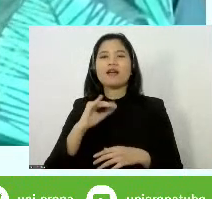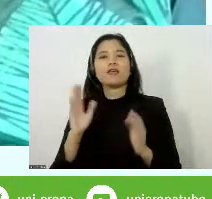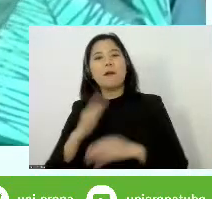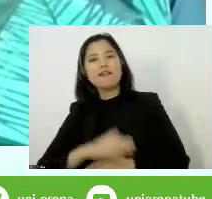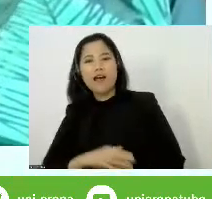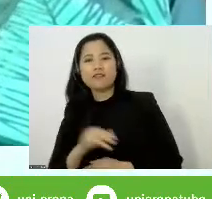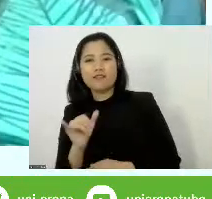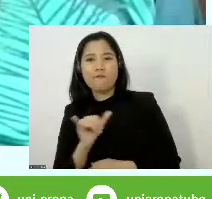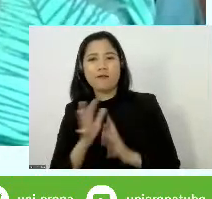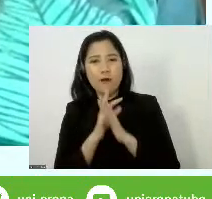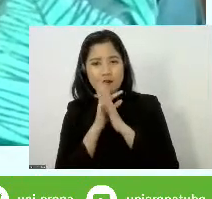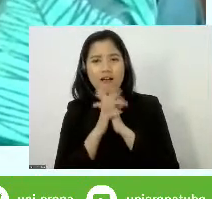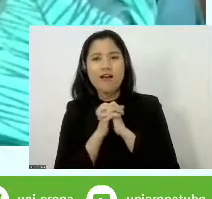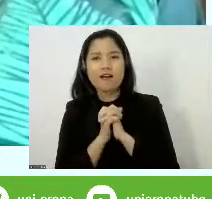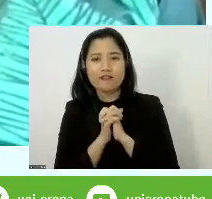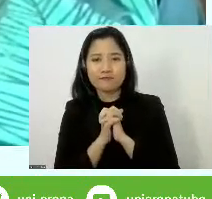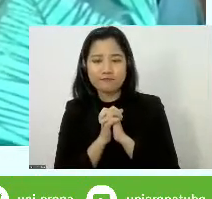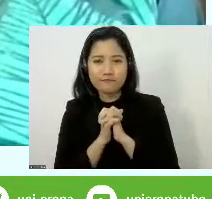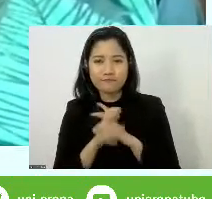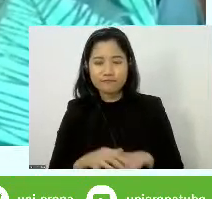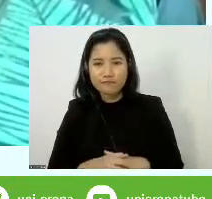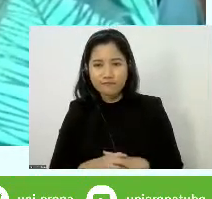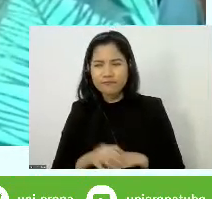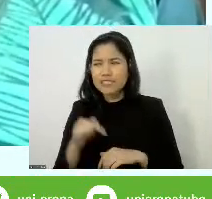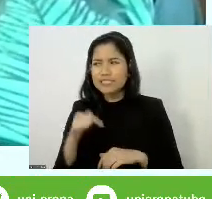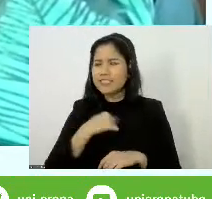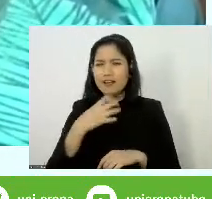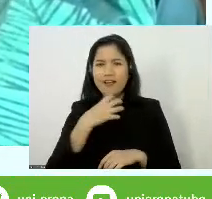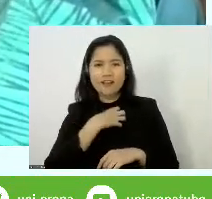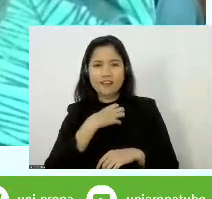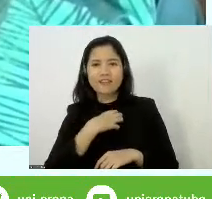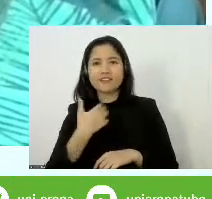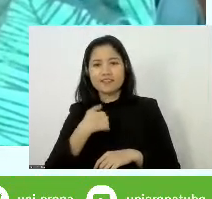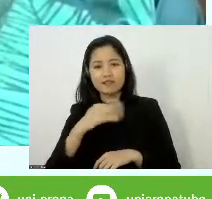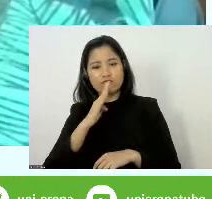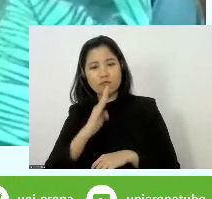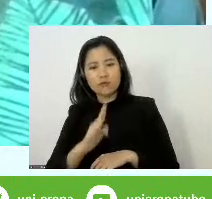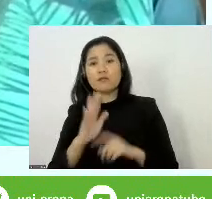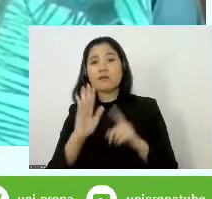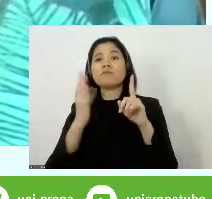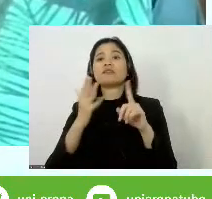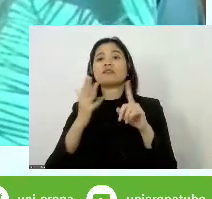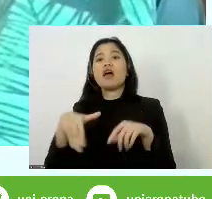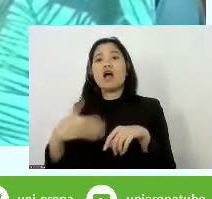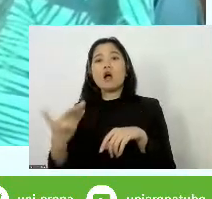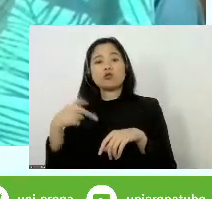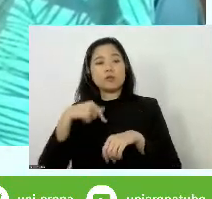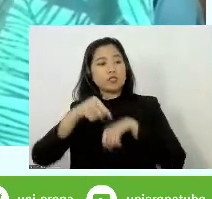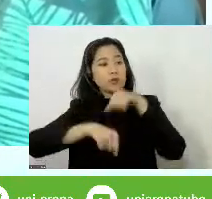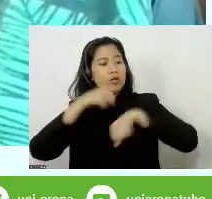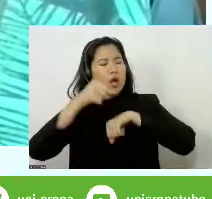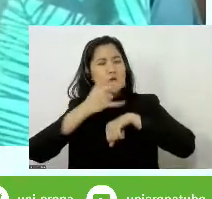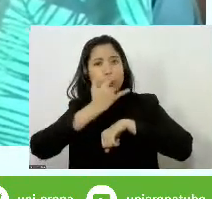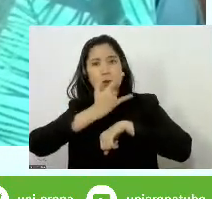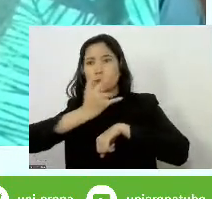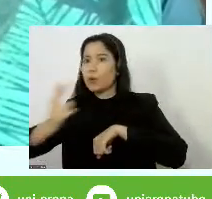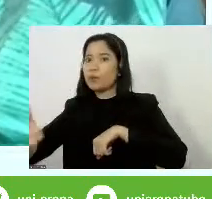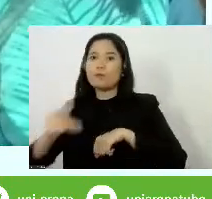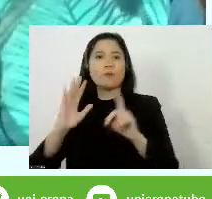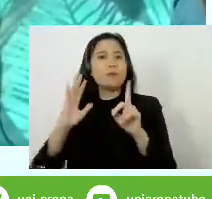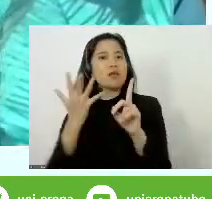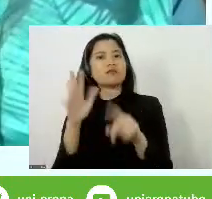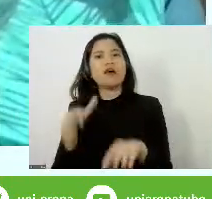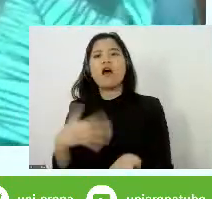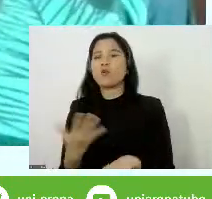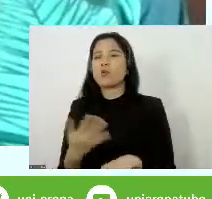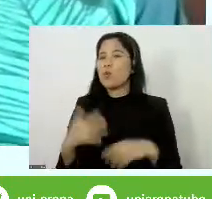ya saya meyakini itu maka Kenapa saya komitmen 15tahun tidak kendor naik sepeda keren keren keren keren